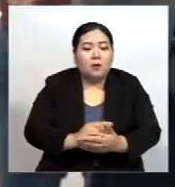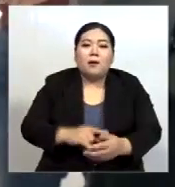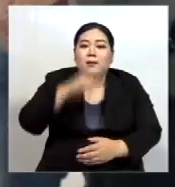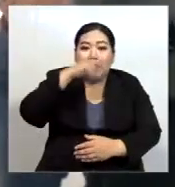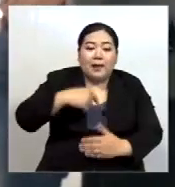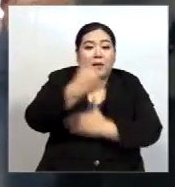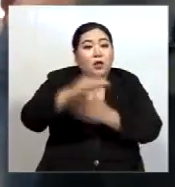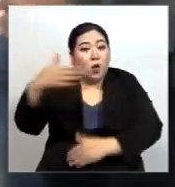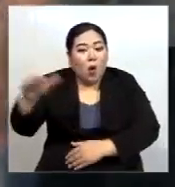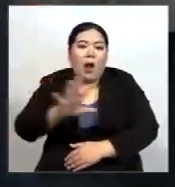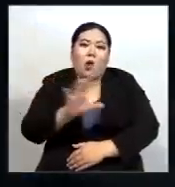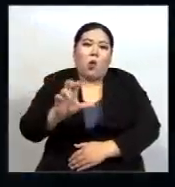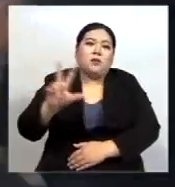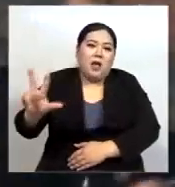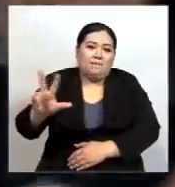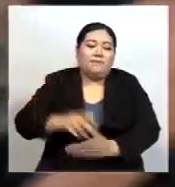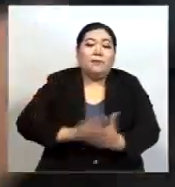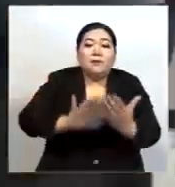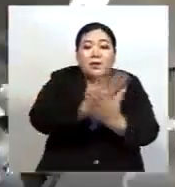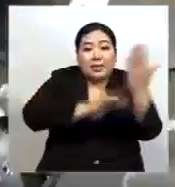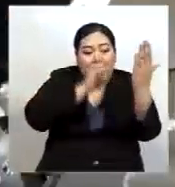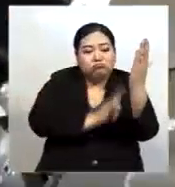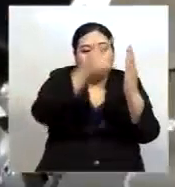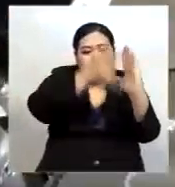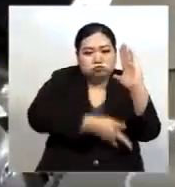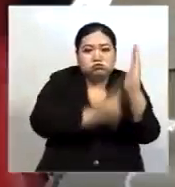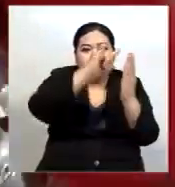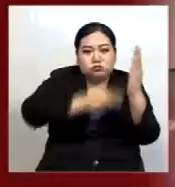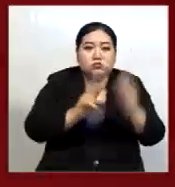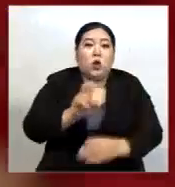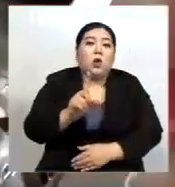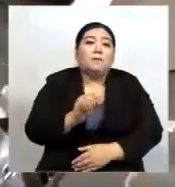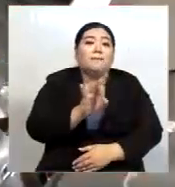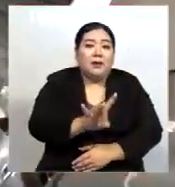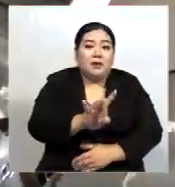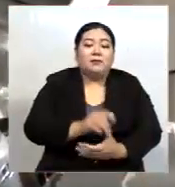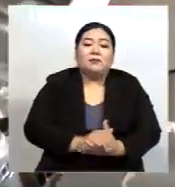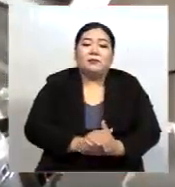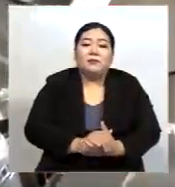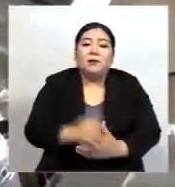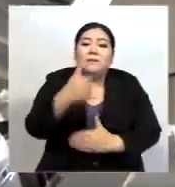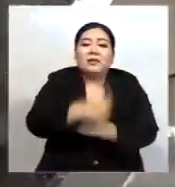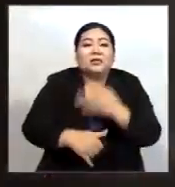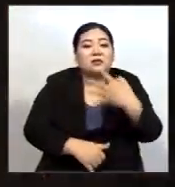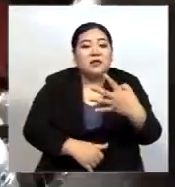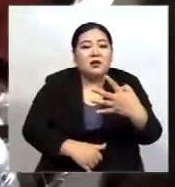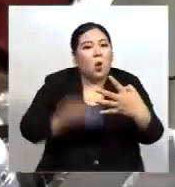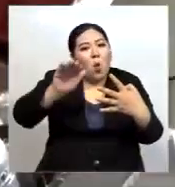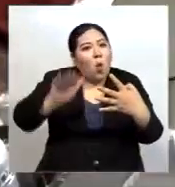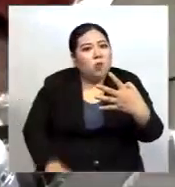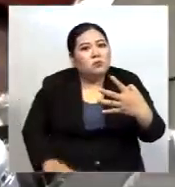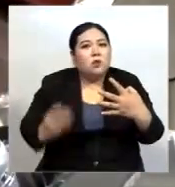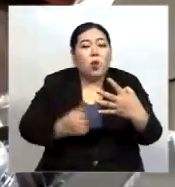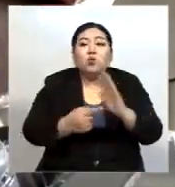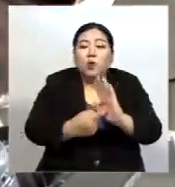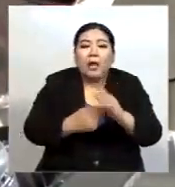ประเทศ503เที่ยวบินเที่ยวบินภายในประเทศ228เที่ยวบินนะครับโดยเที่ยวบินจาก4ประเทศกลุ่มเสี่ยงเนี่ยลดลง